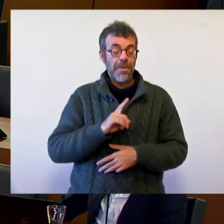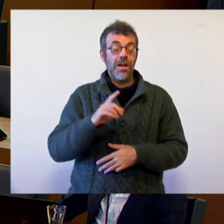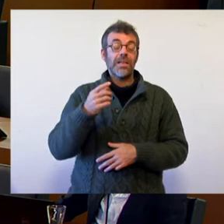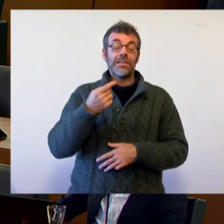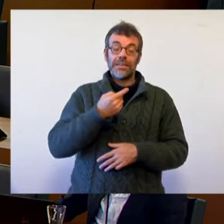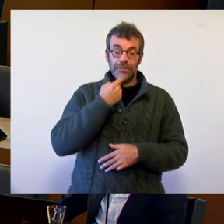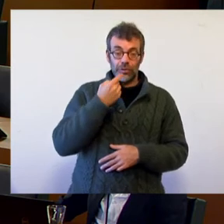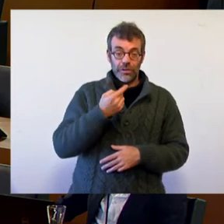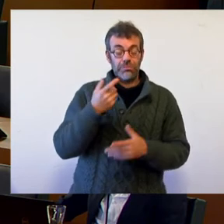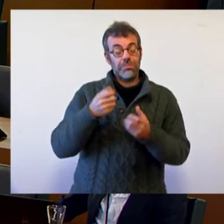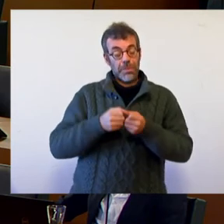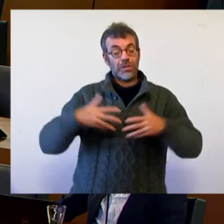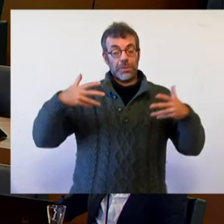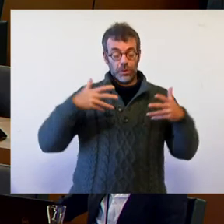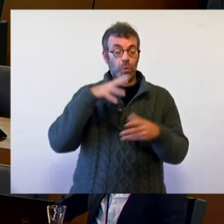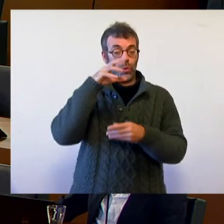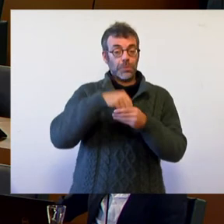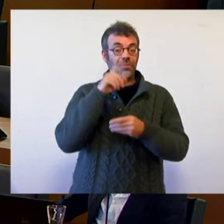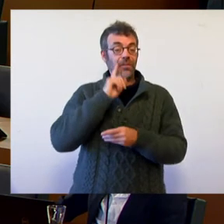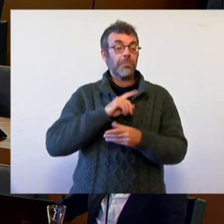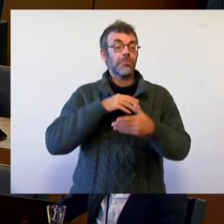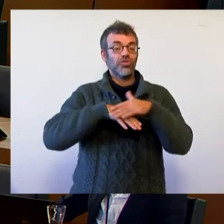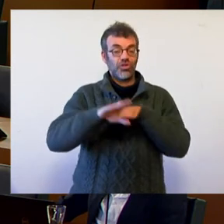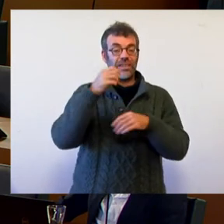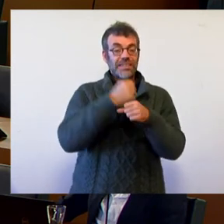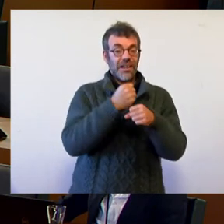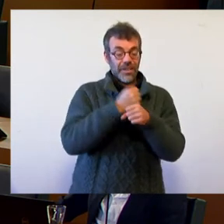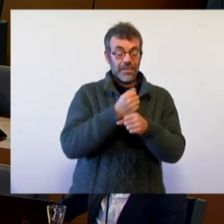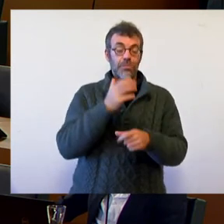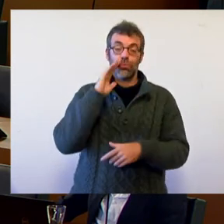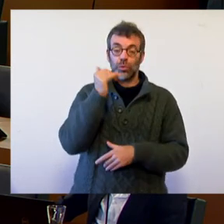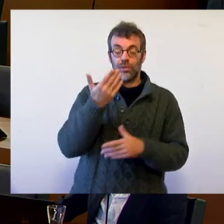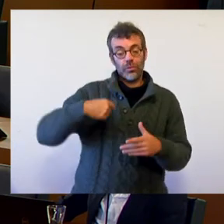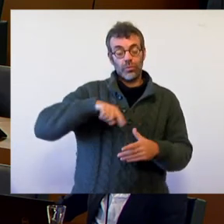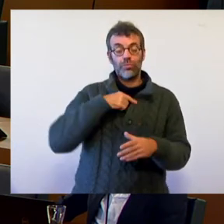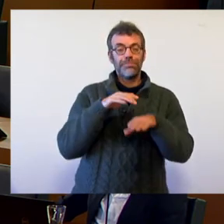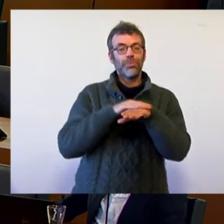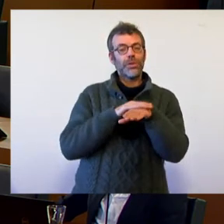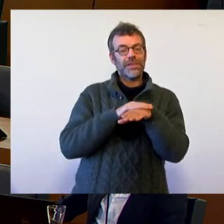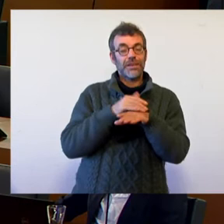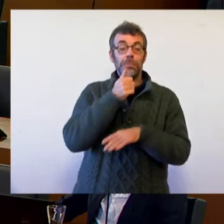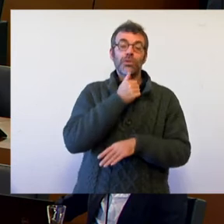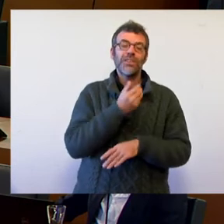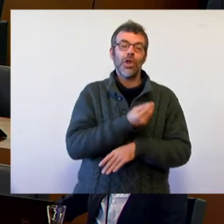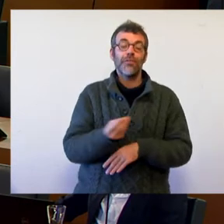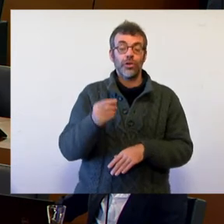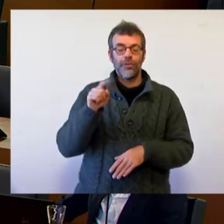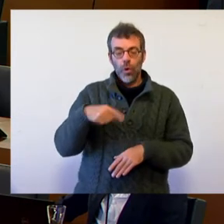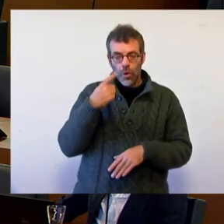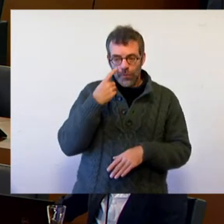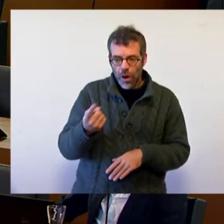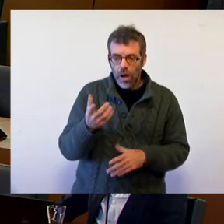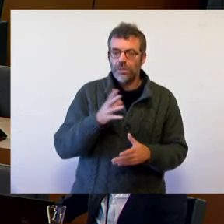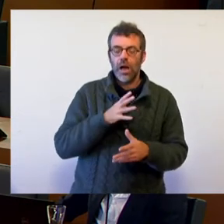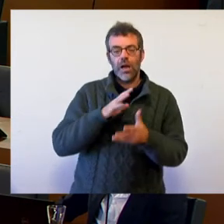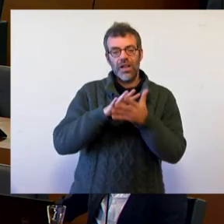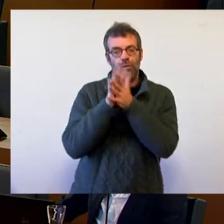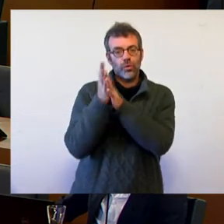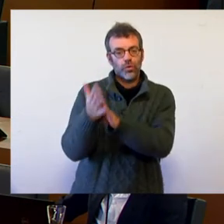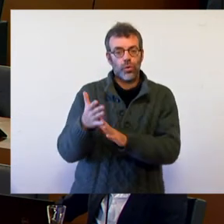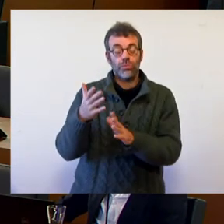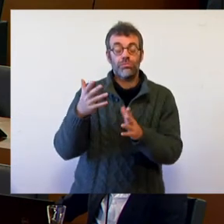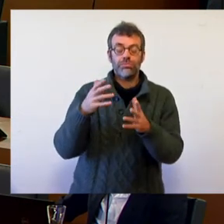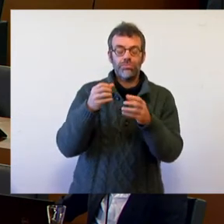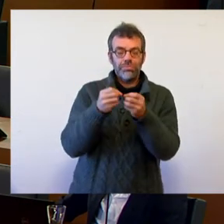notamment dans le monde du travail. Alors, au niveau du territoire, notre politique de la petite enfance doit faire face à des évolutions également, des